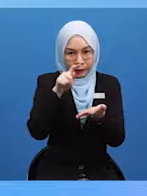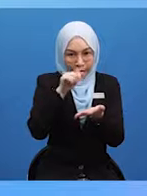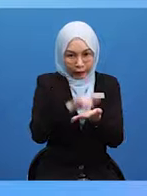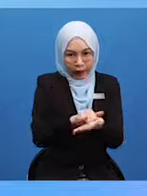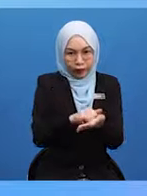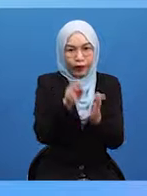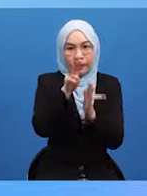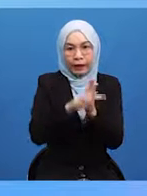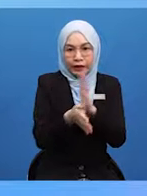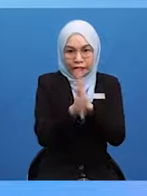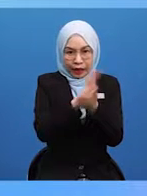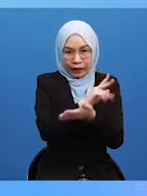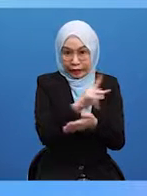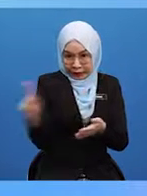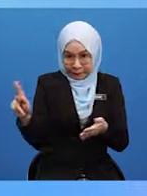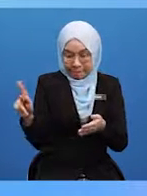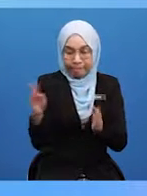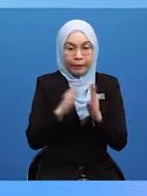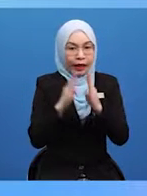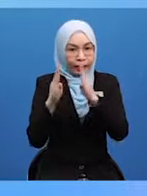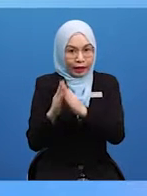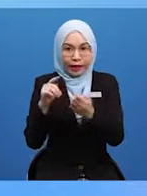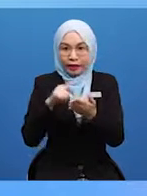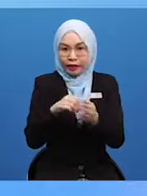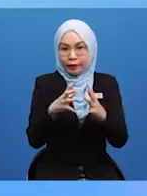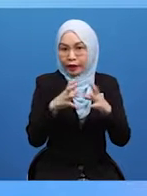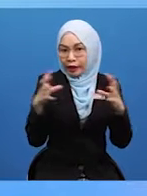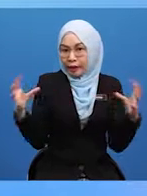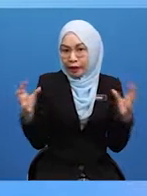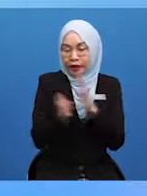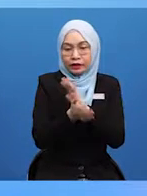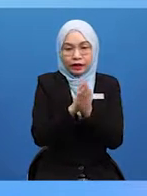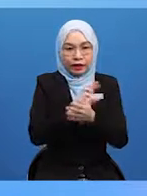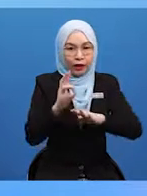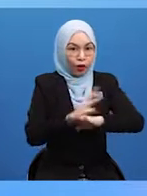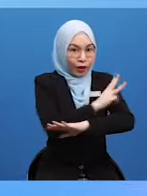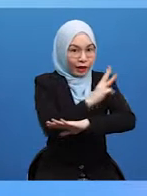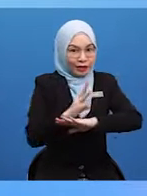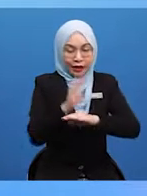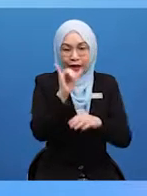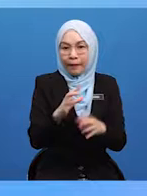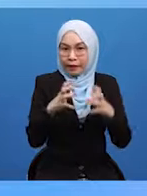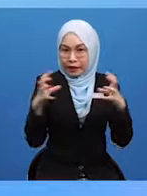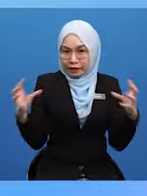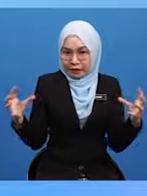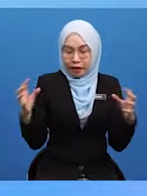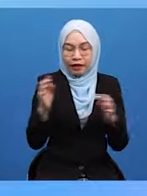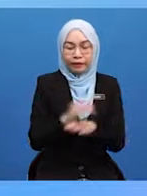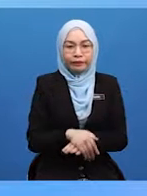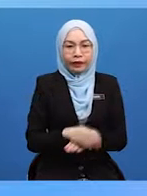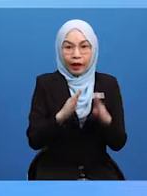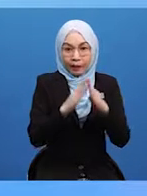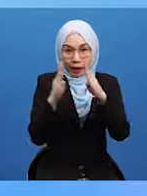ini berkembang sebagai kawasan pertempatan yang besar. Bandar pentadbiran